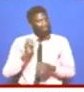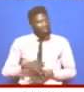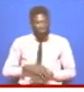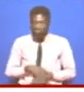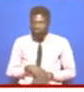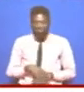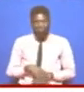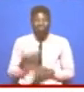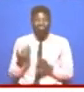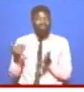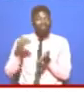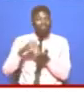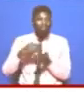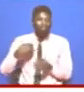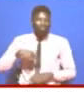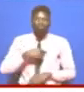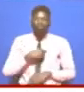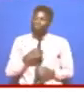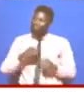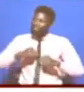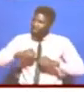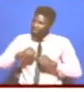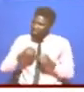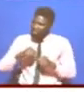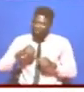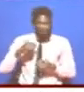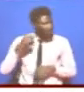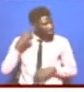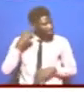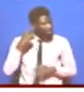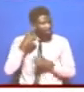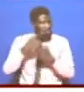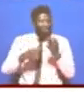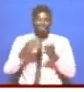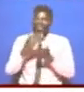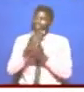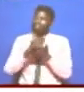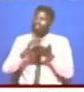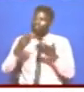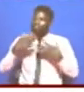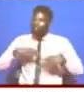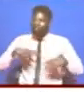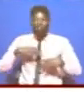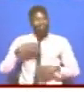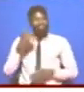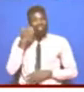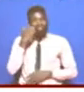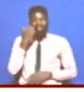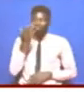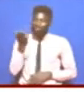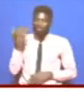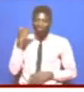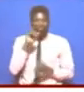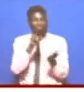Tena tumefurahi kusikia ya kwamba kuna patients wengine ambao walikuwa admitted Kenyatta